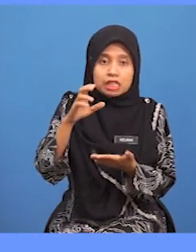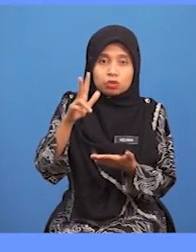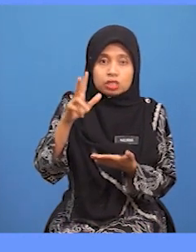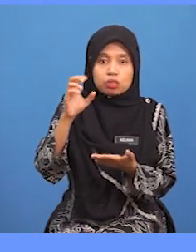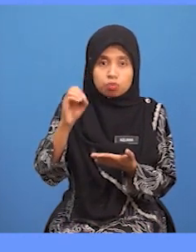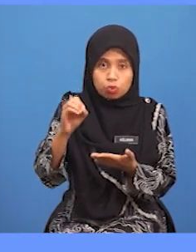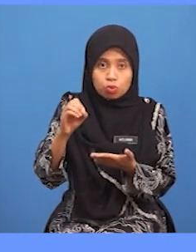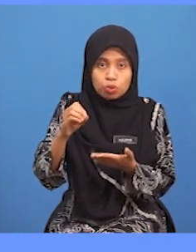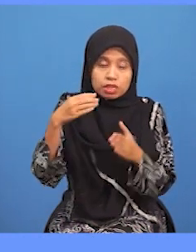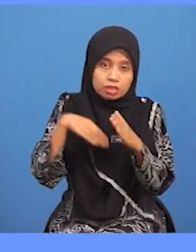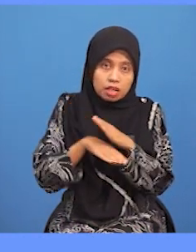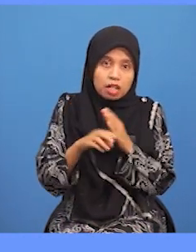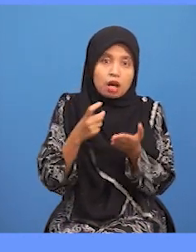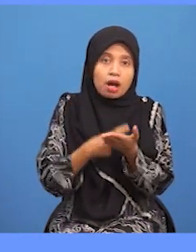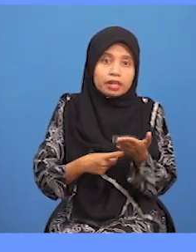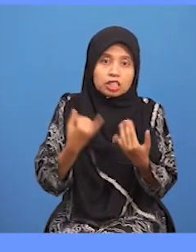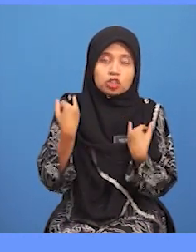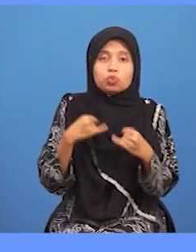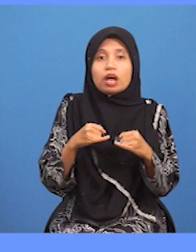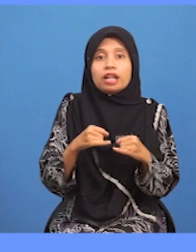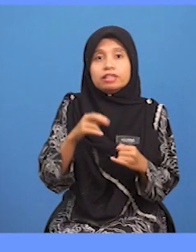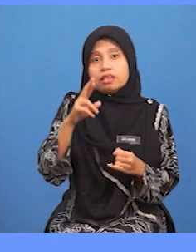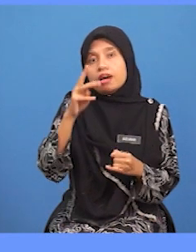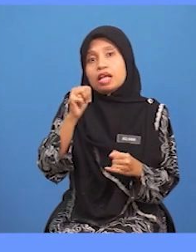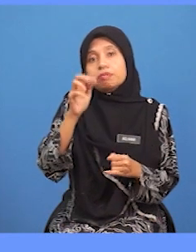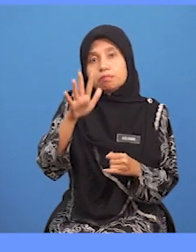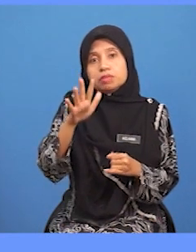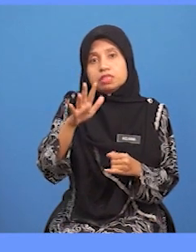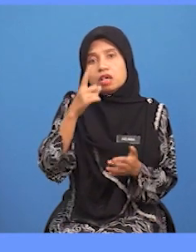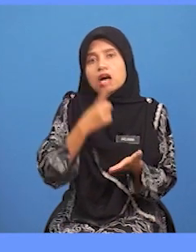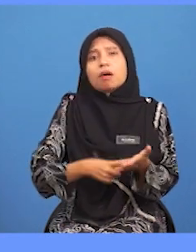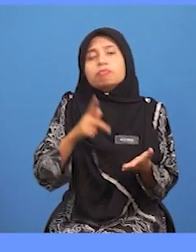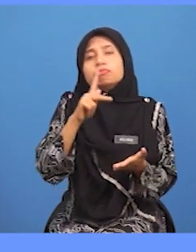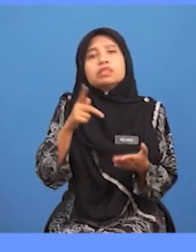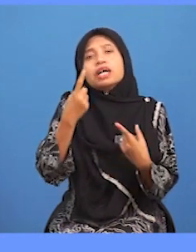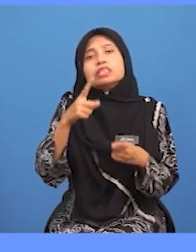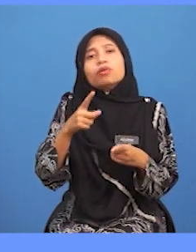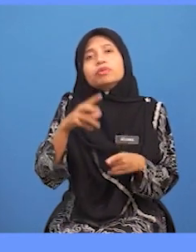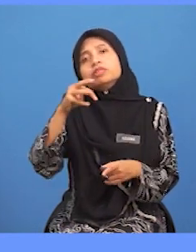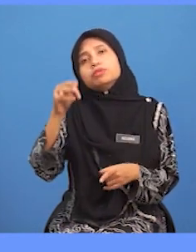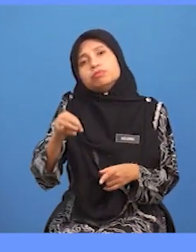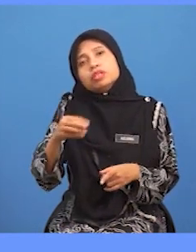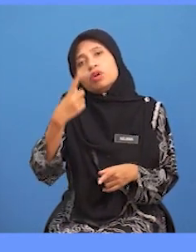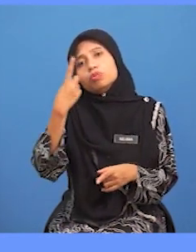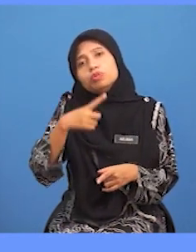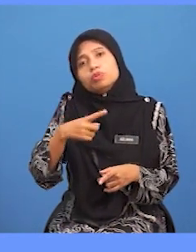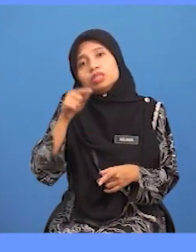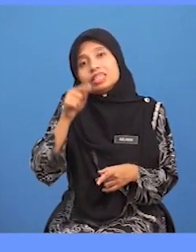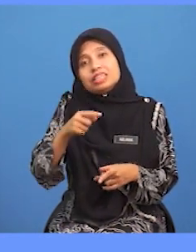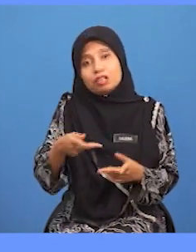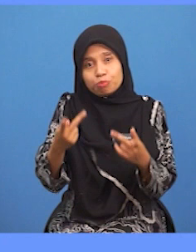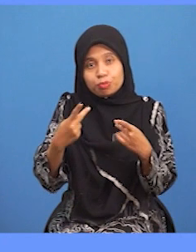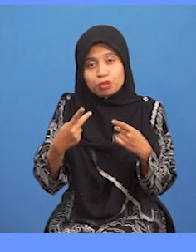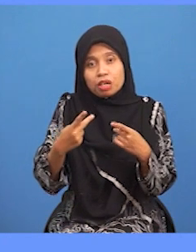15,330 darab harga jualan seunit RM5. Apakah jawapan yang murid-murid peroleh untuk titik pulang modal